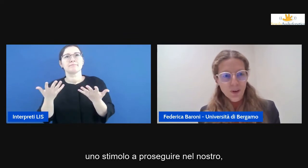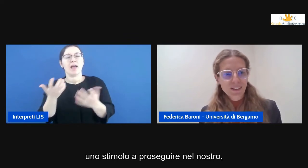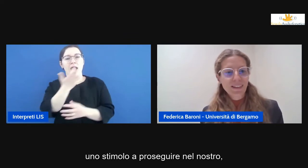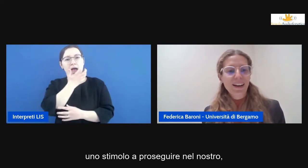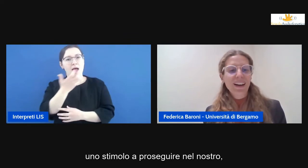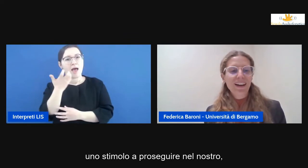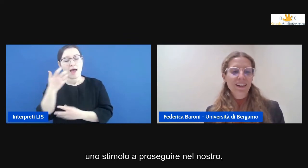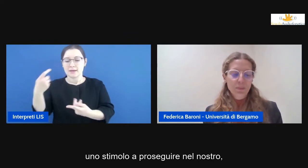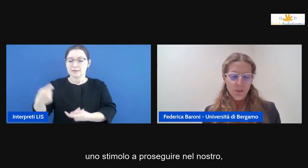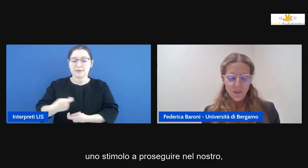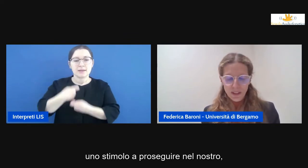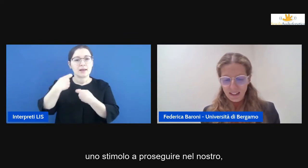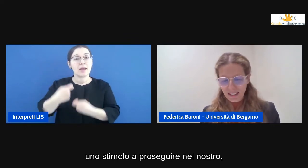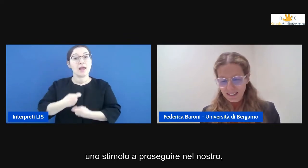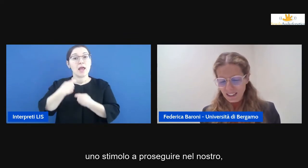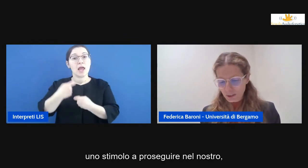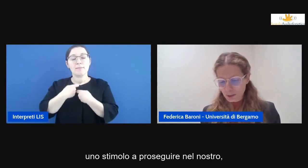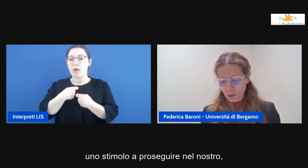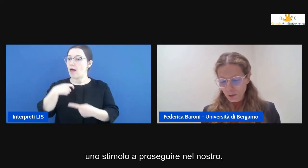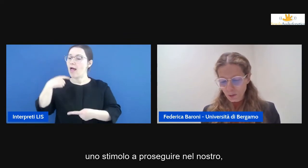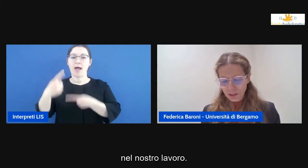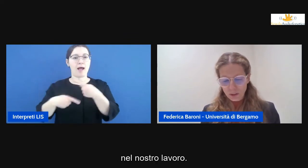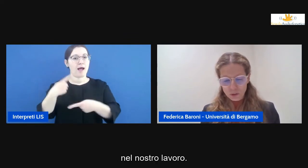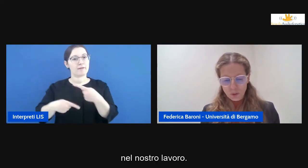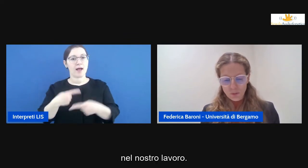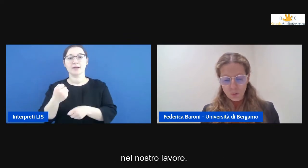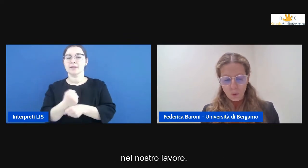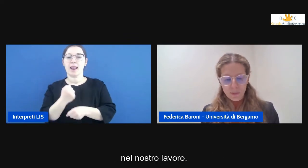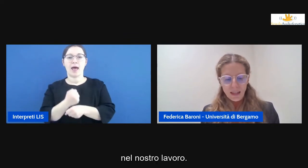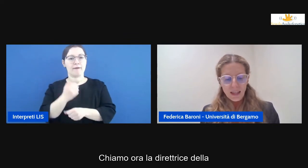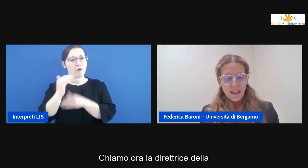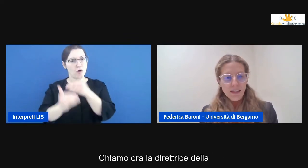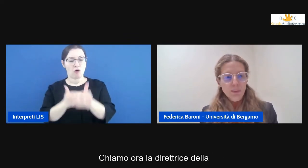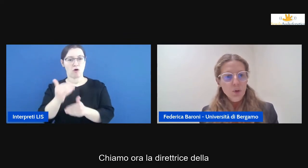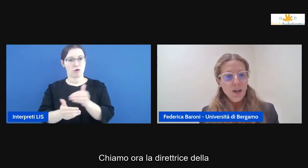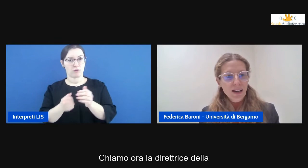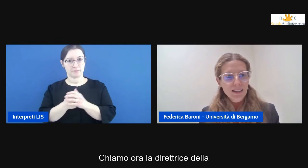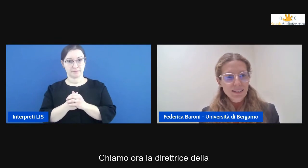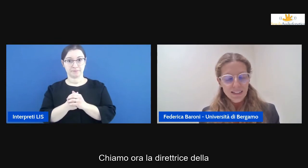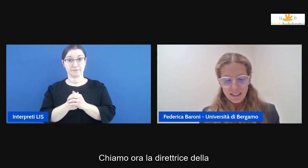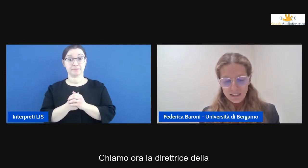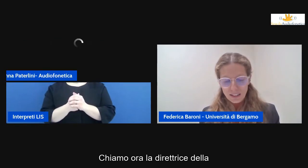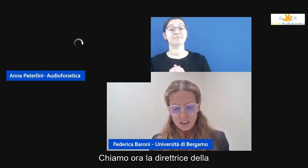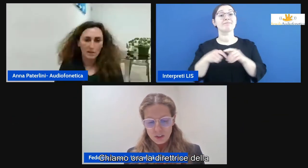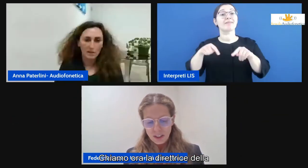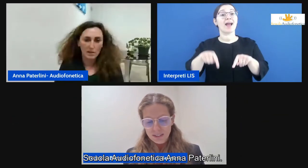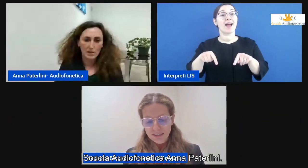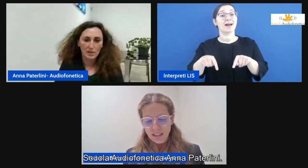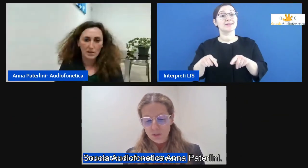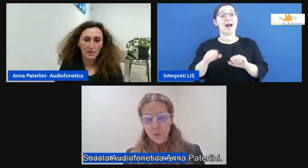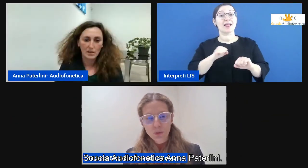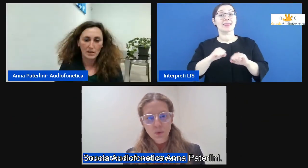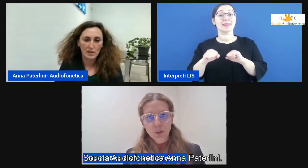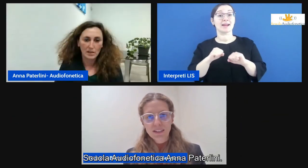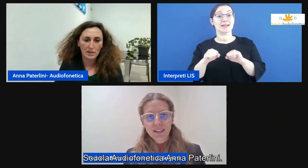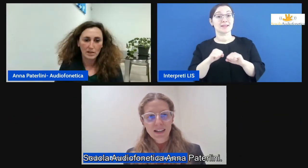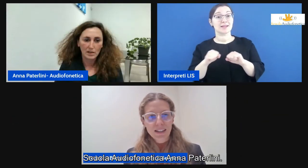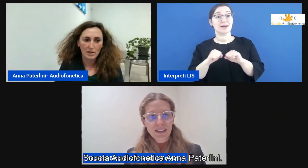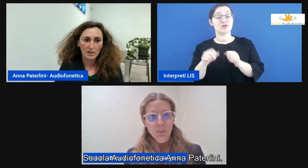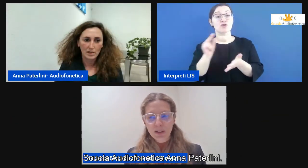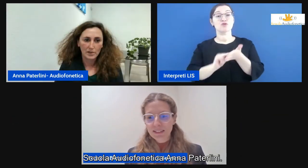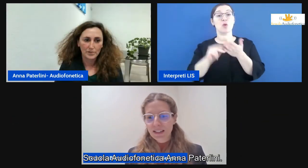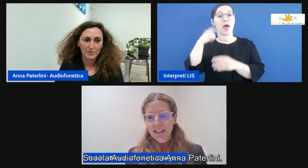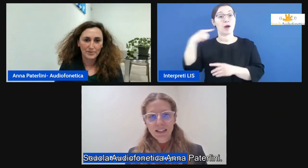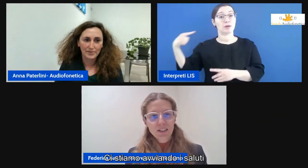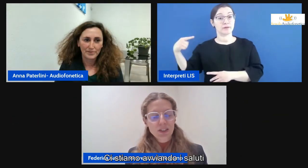stimolo a proseguire nel nostro nel nostro lavoro chiamo ora la direttrice della scuola audiofonetica